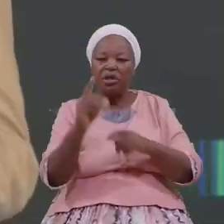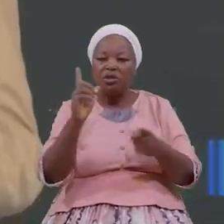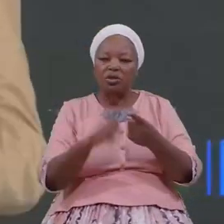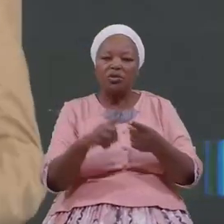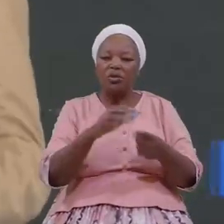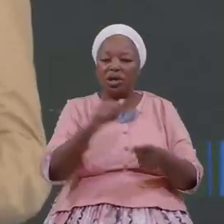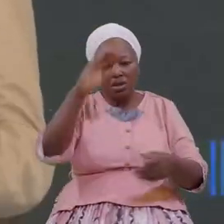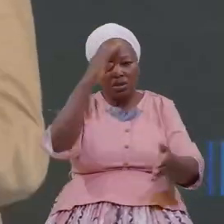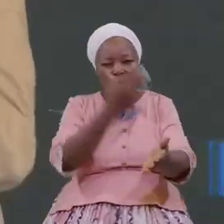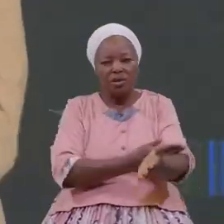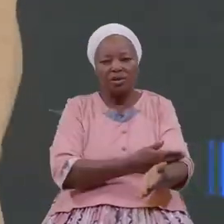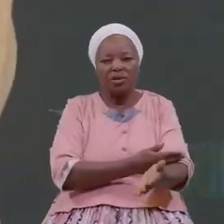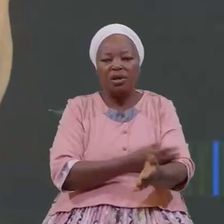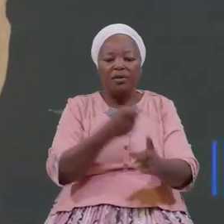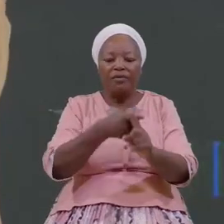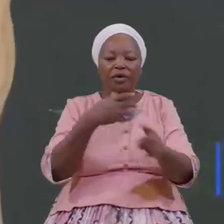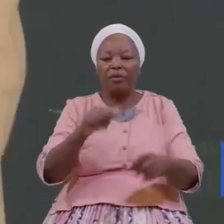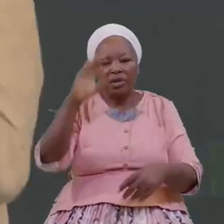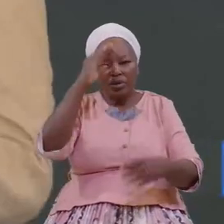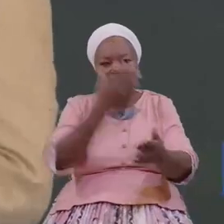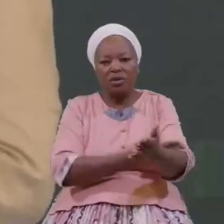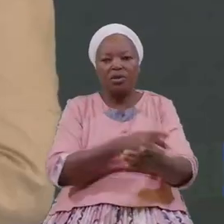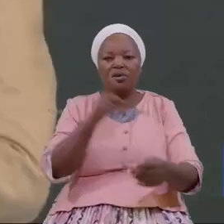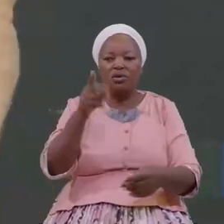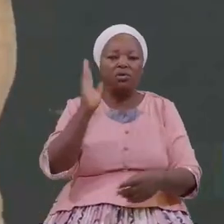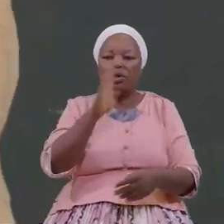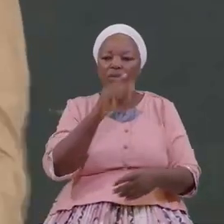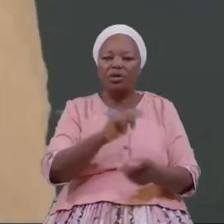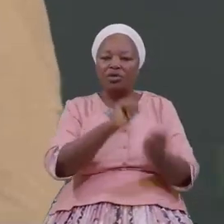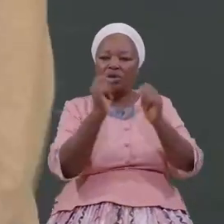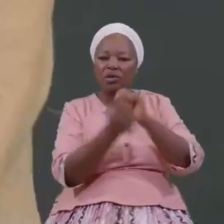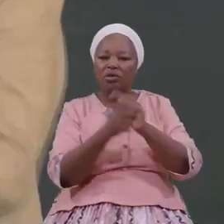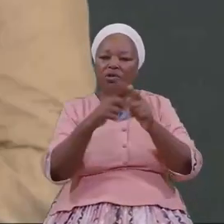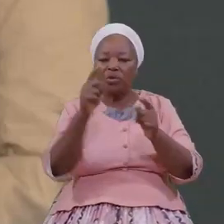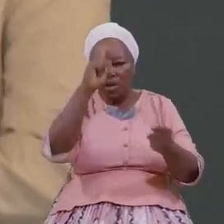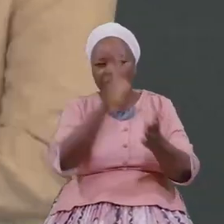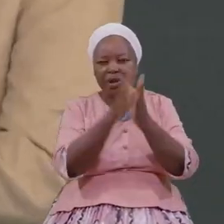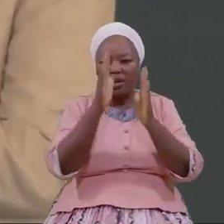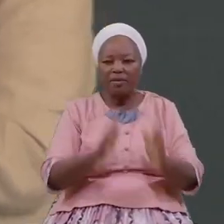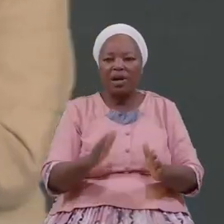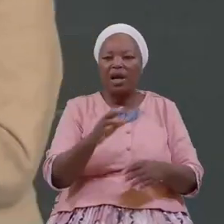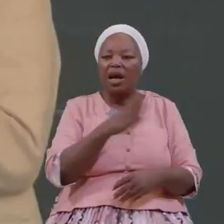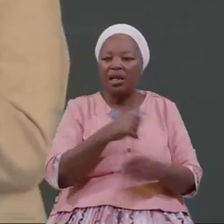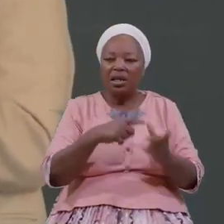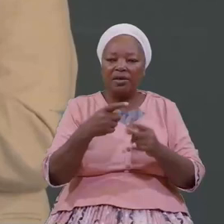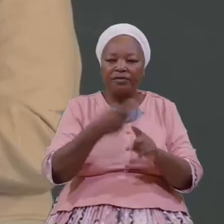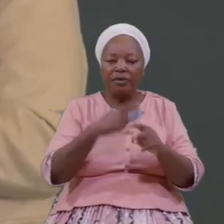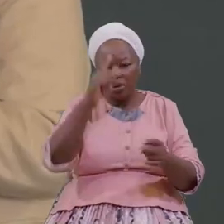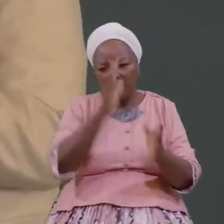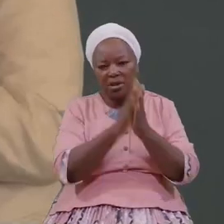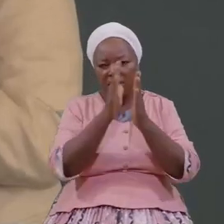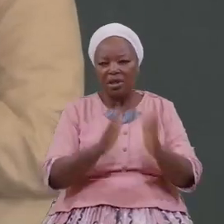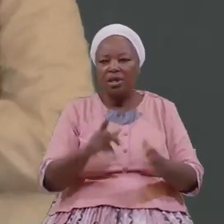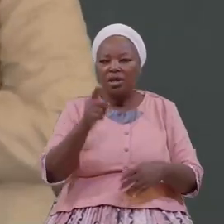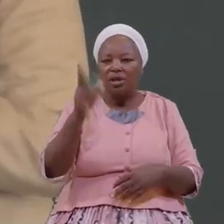à un fils. Et du fils, vous serez transformé à un saint. Et d'un saint, vous serez